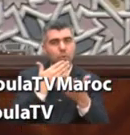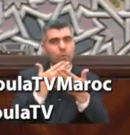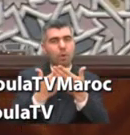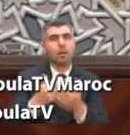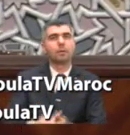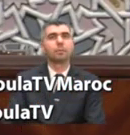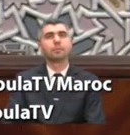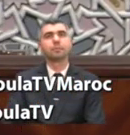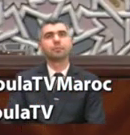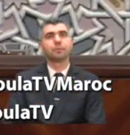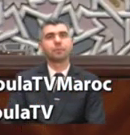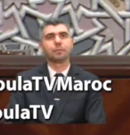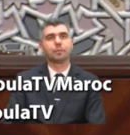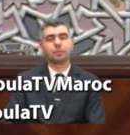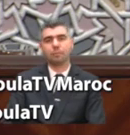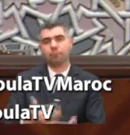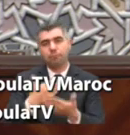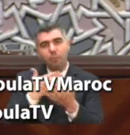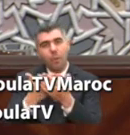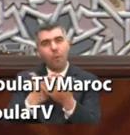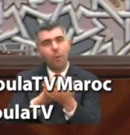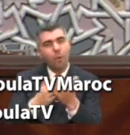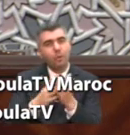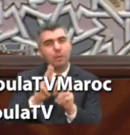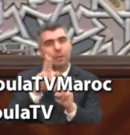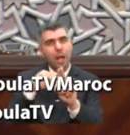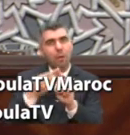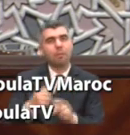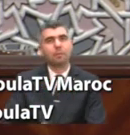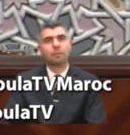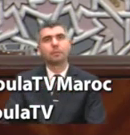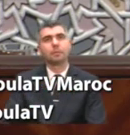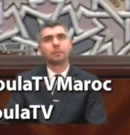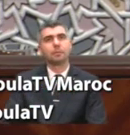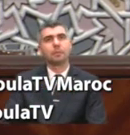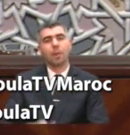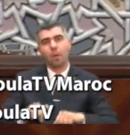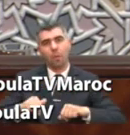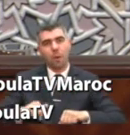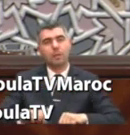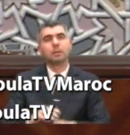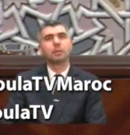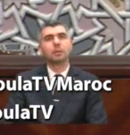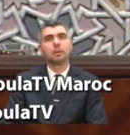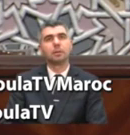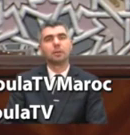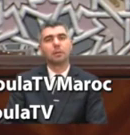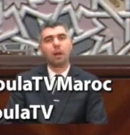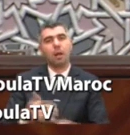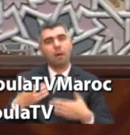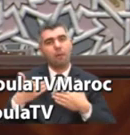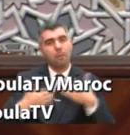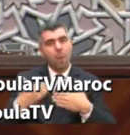شكرا، انتهى الوقت، وشكرا على حسن مساهمتكم. وننتقل إلى القطاع الموالي وهو المتعلق بالأسرة